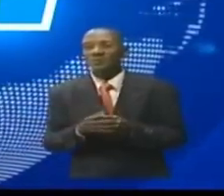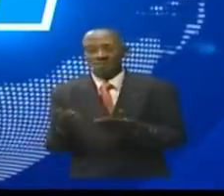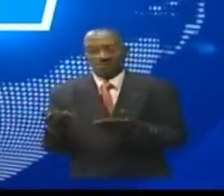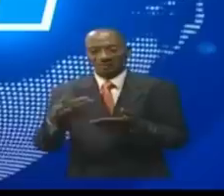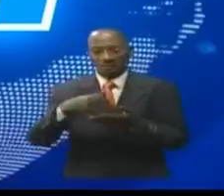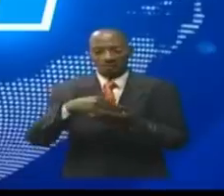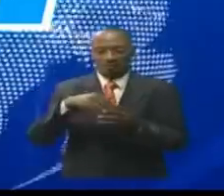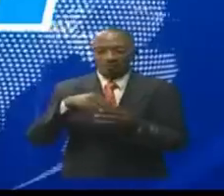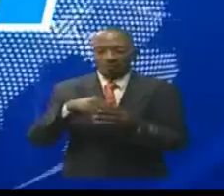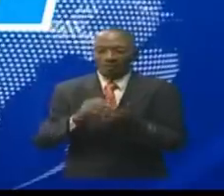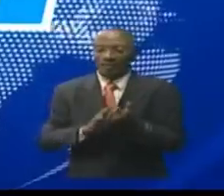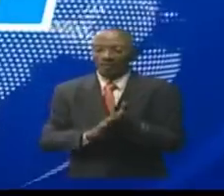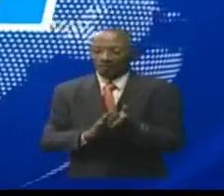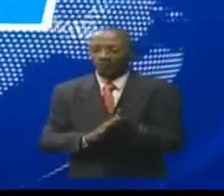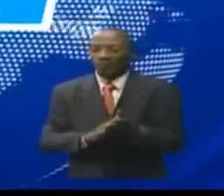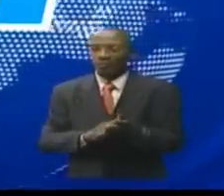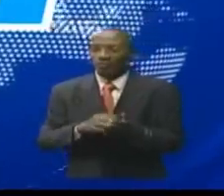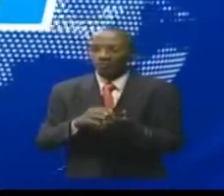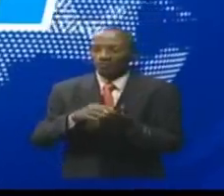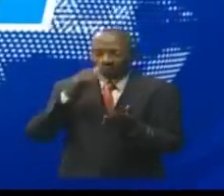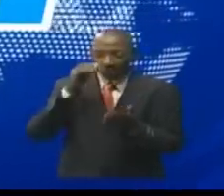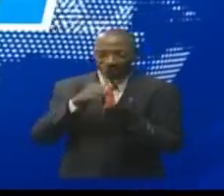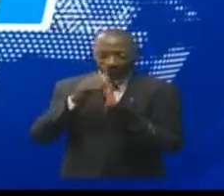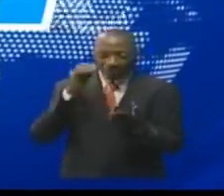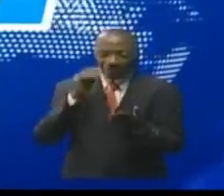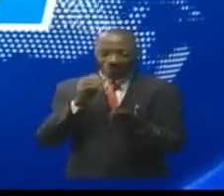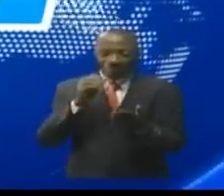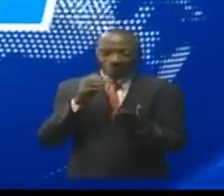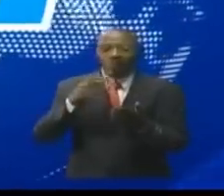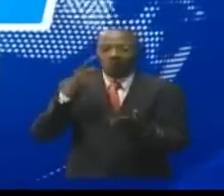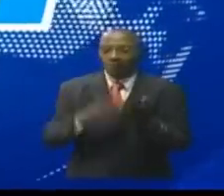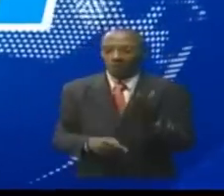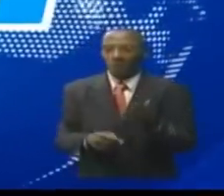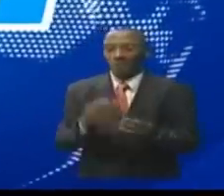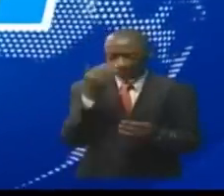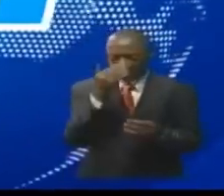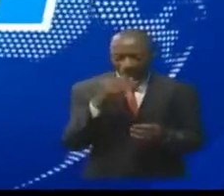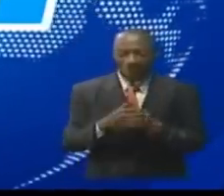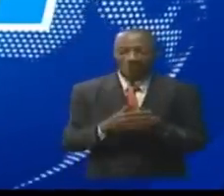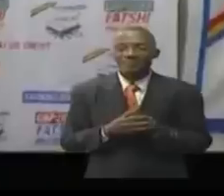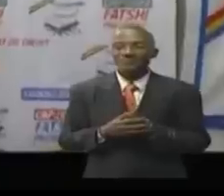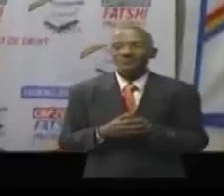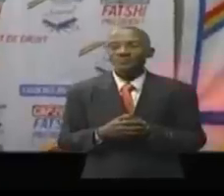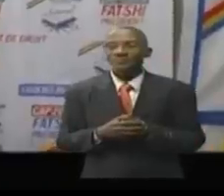rôle qu'elles doivent jouer dans le processus électoral. Junior Yangumba, reportage.